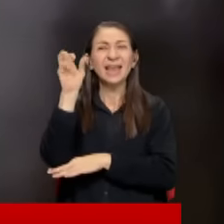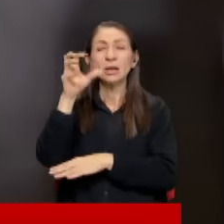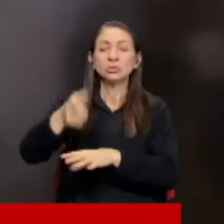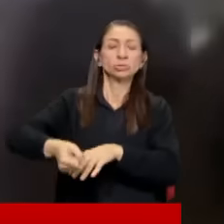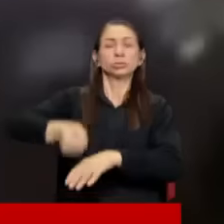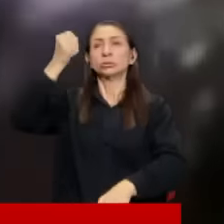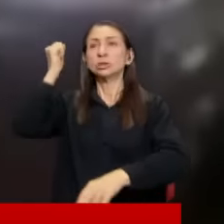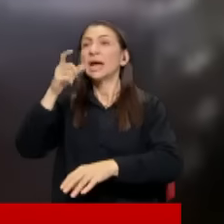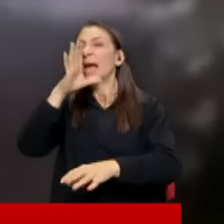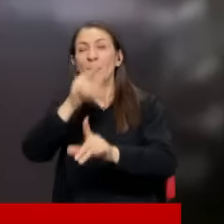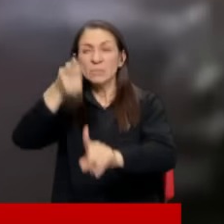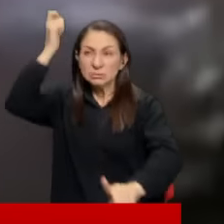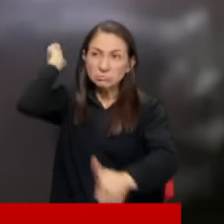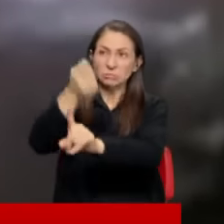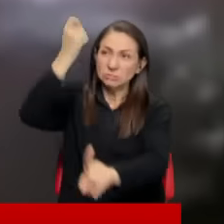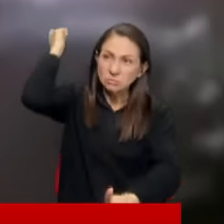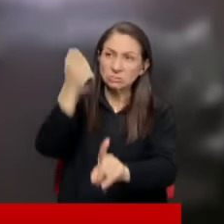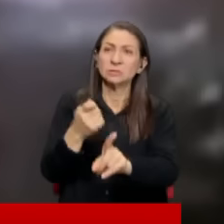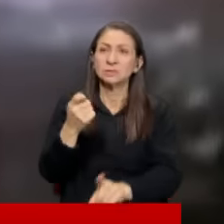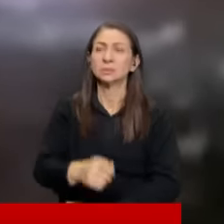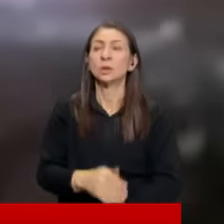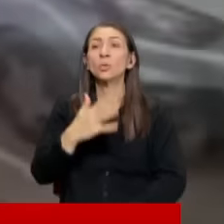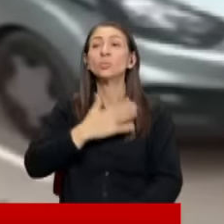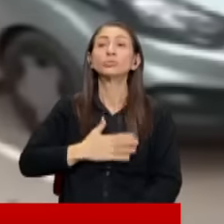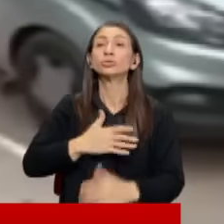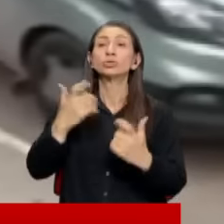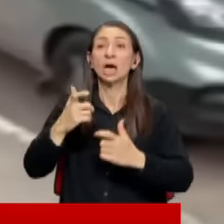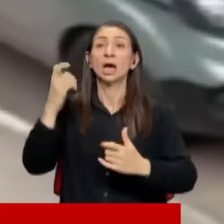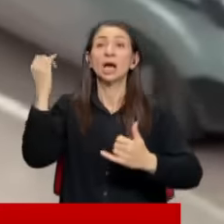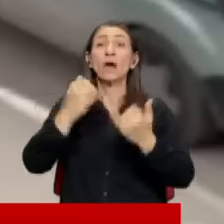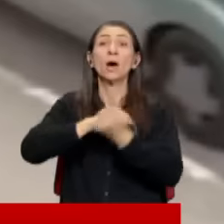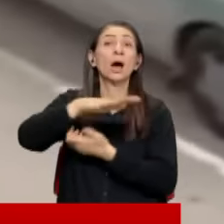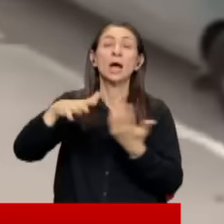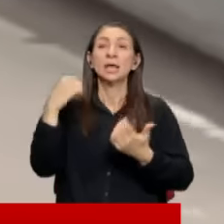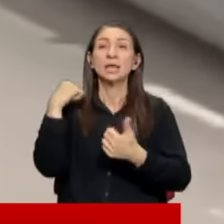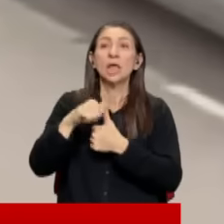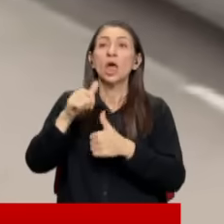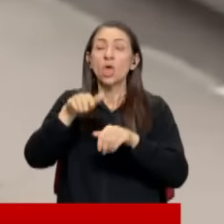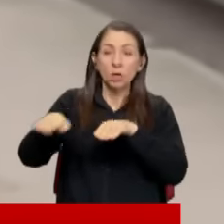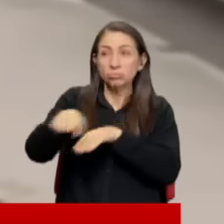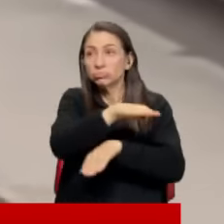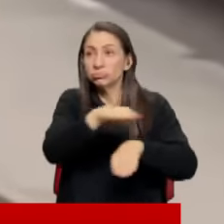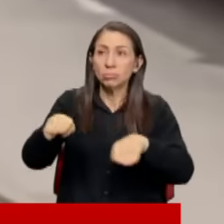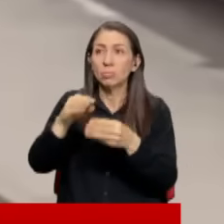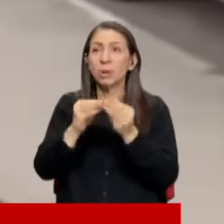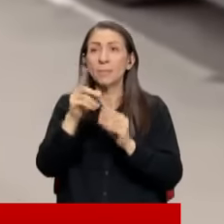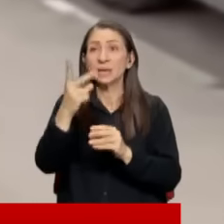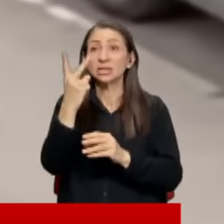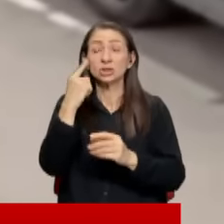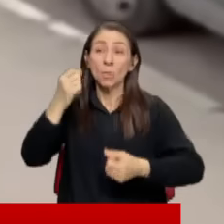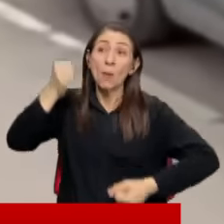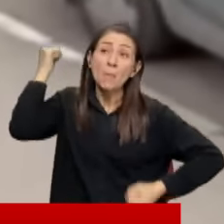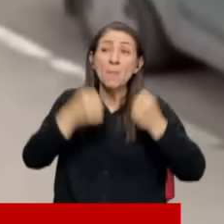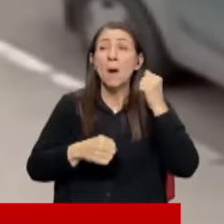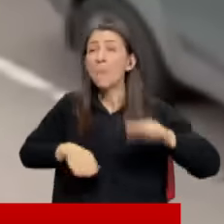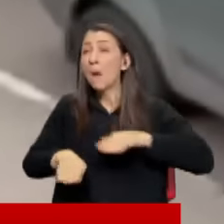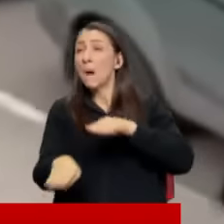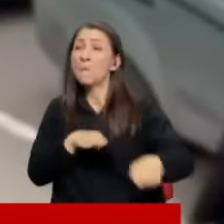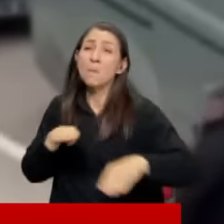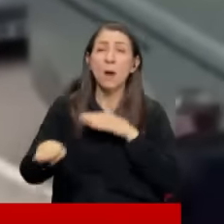söküp karşısındaki kişinin kafasına vurdu. Bursa'da ise kavganın nedeni yine yol verme meselesiydi. İki kişi yumruklar ve